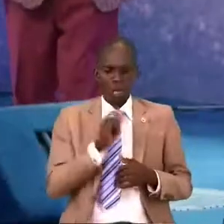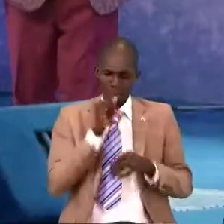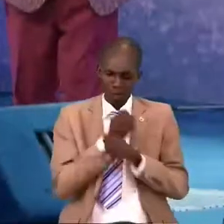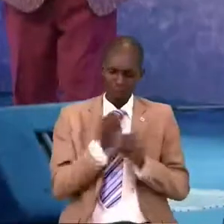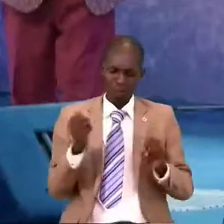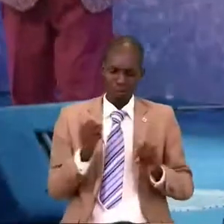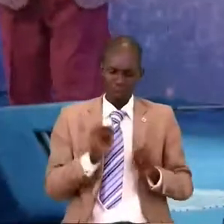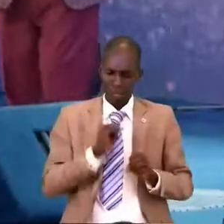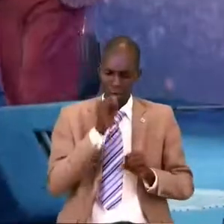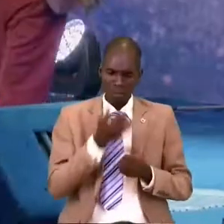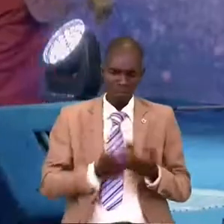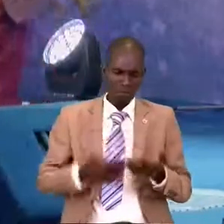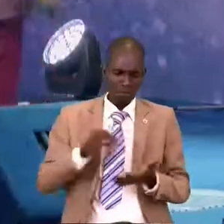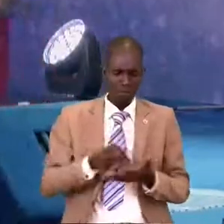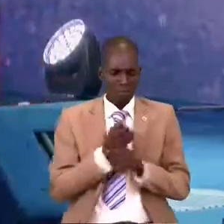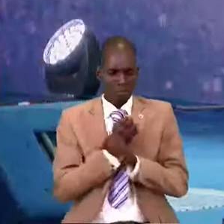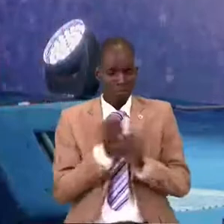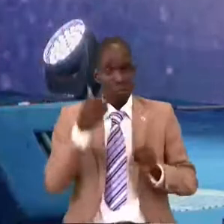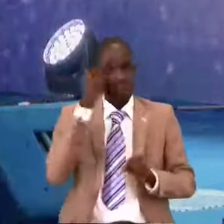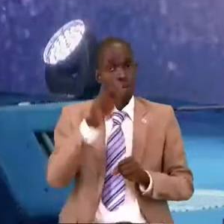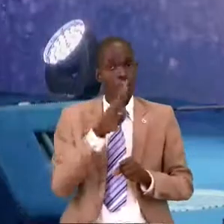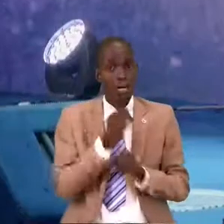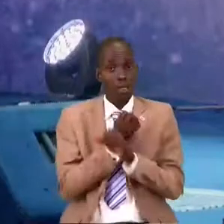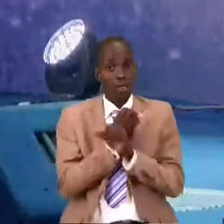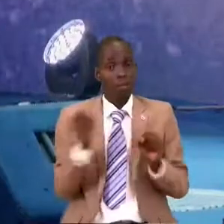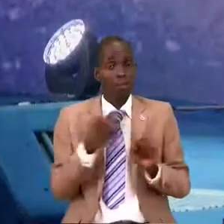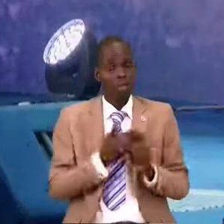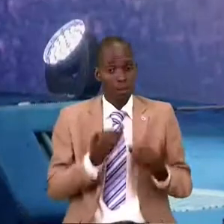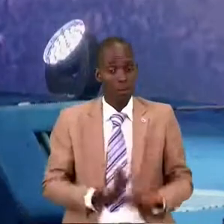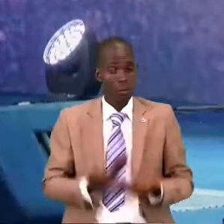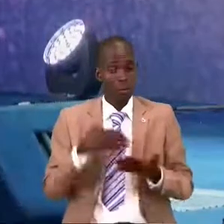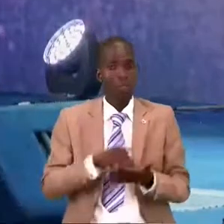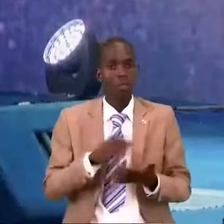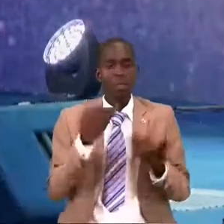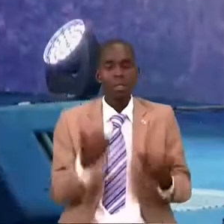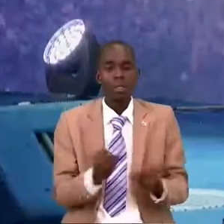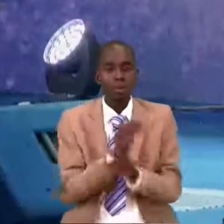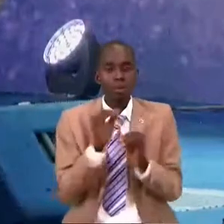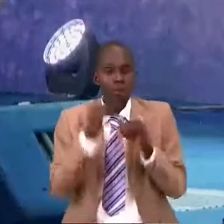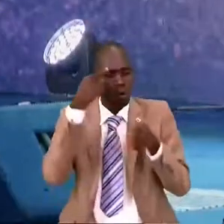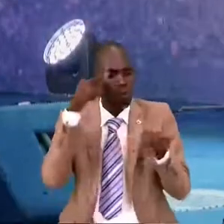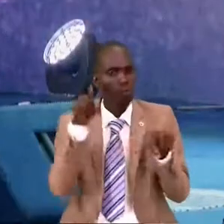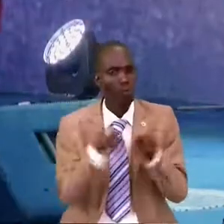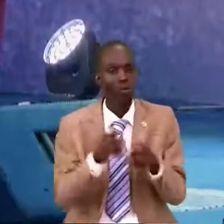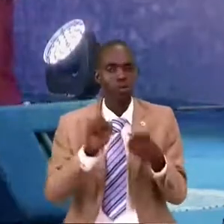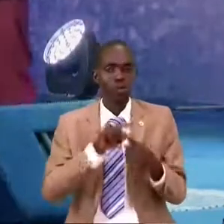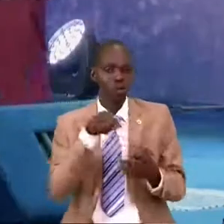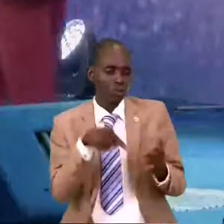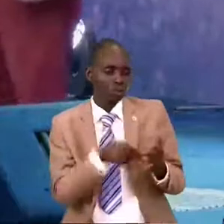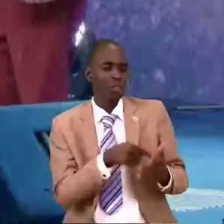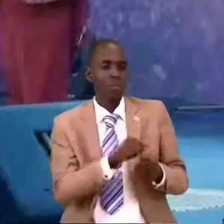vous conformez pas au siècle présent. Mais soyez transformés par le renouvellement de